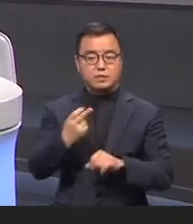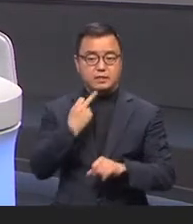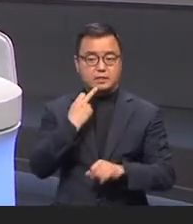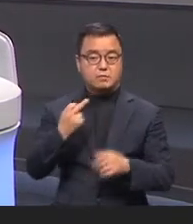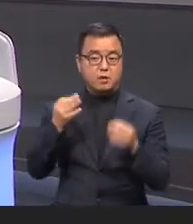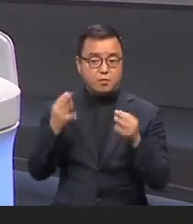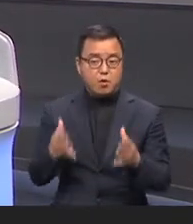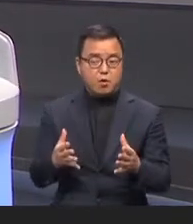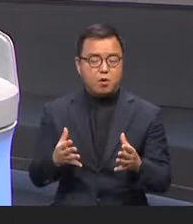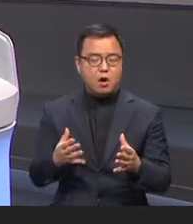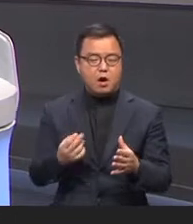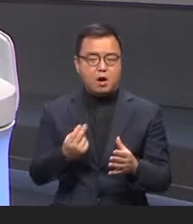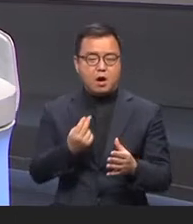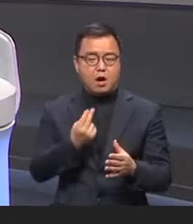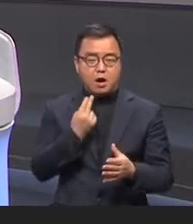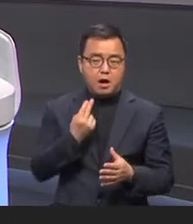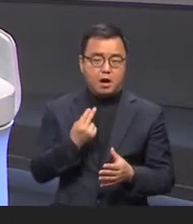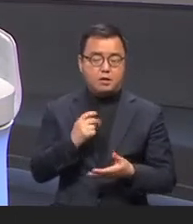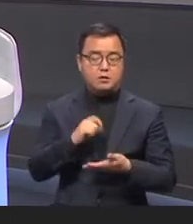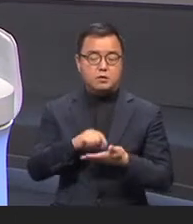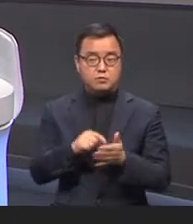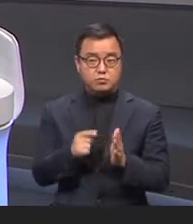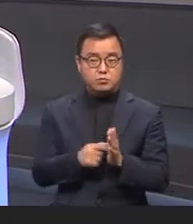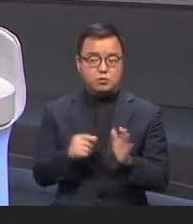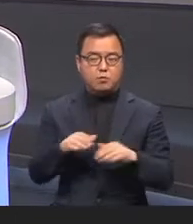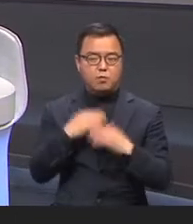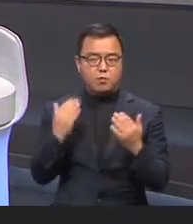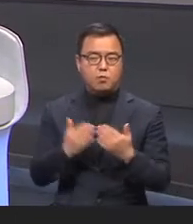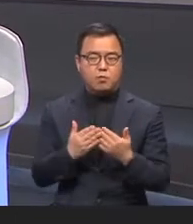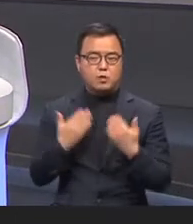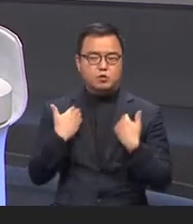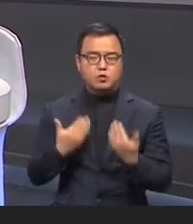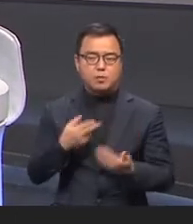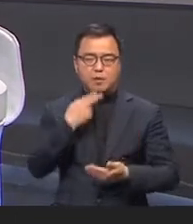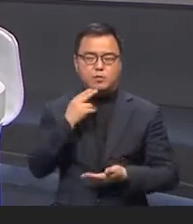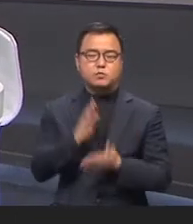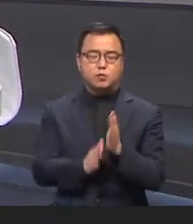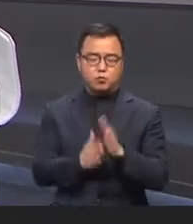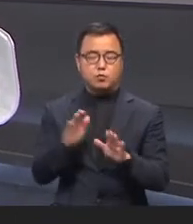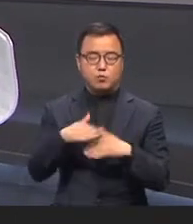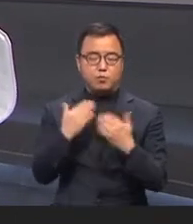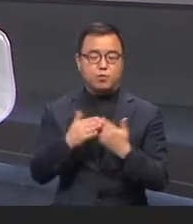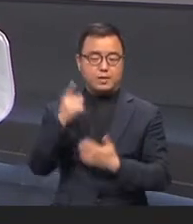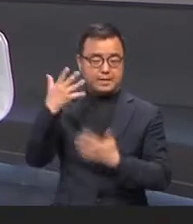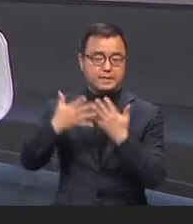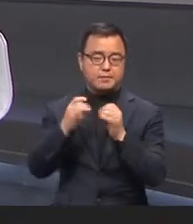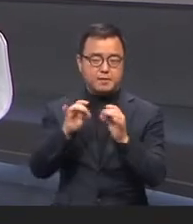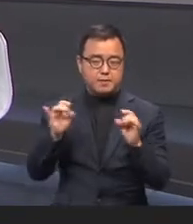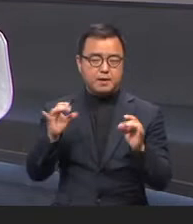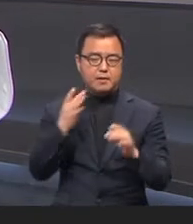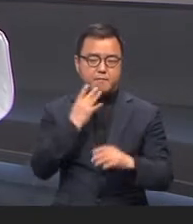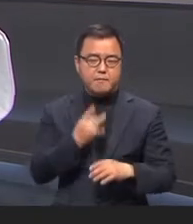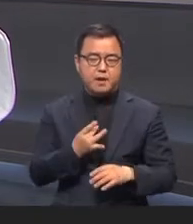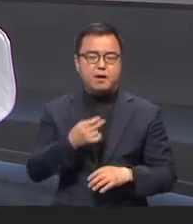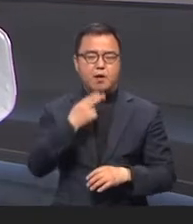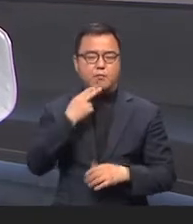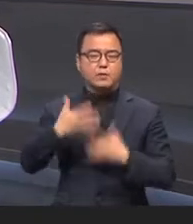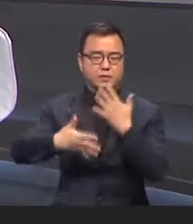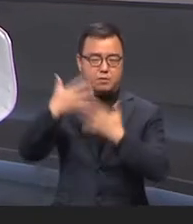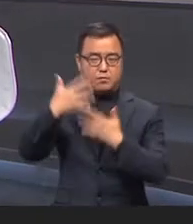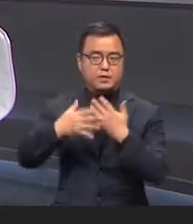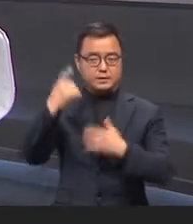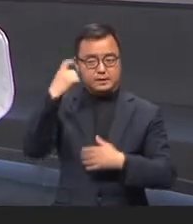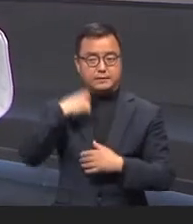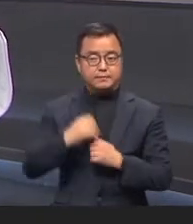동안 예. 정말 숨 쉴 틈 없이 몰아가는 그런 재미가 있고요. 한 장면도 말씀하신 것처럼 예, 뺄 부분이 없는 그런 영화입니다.